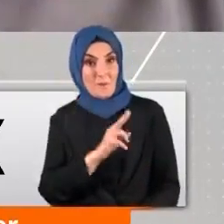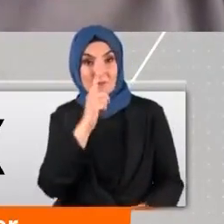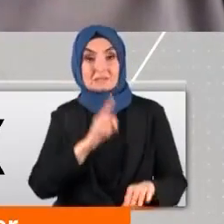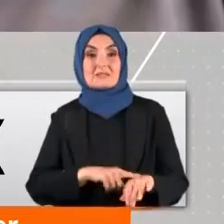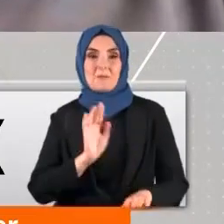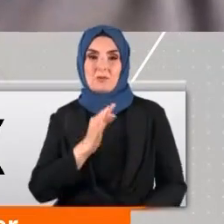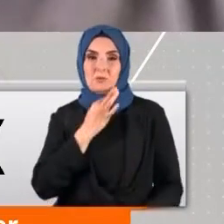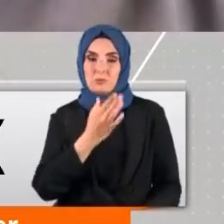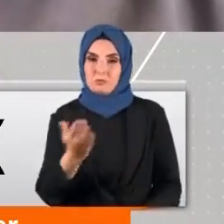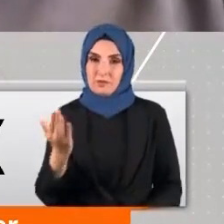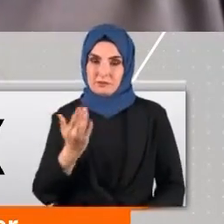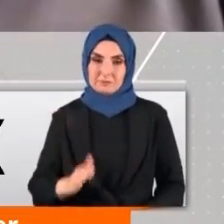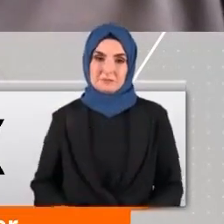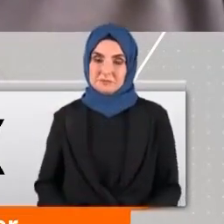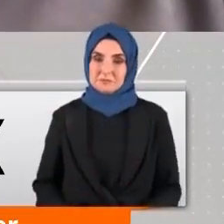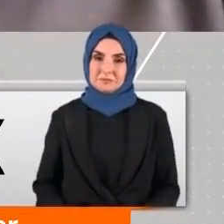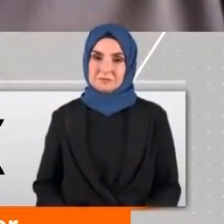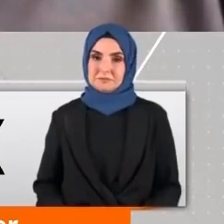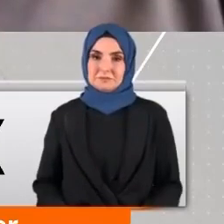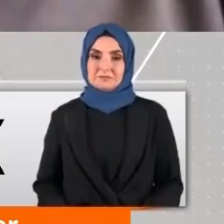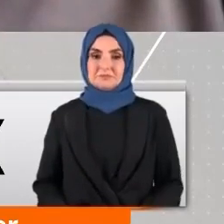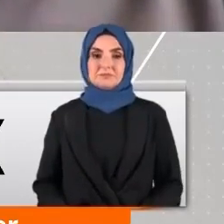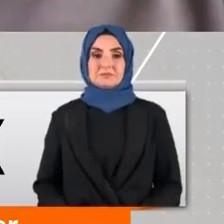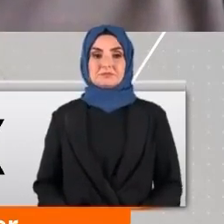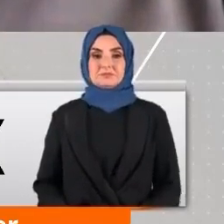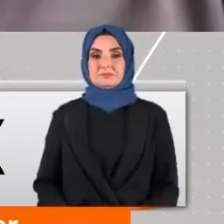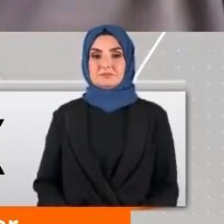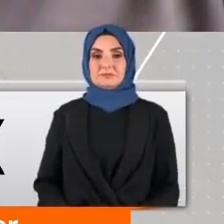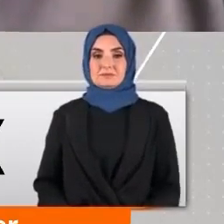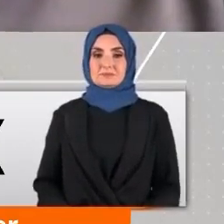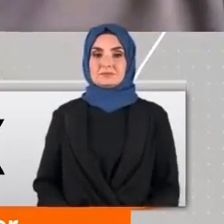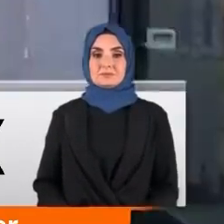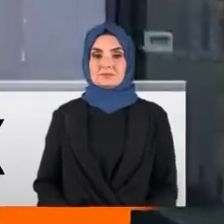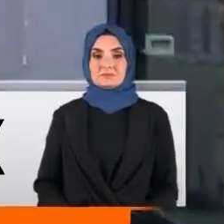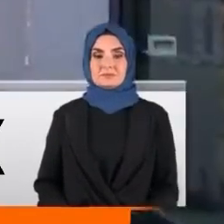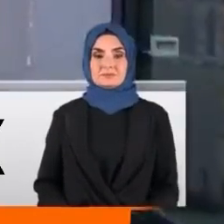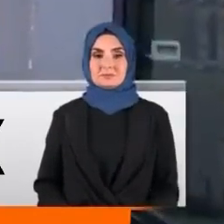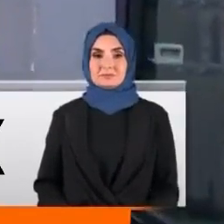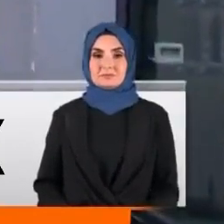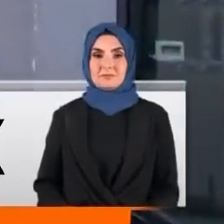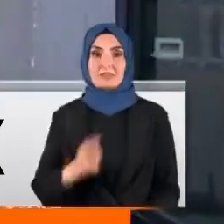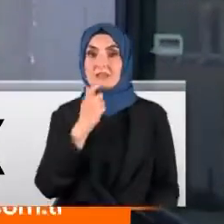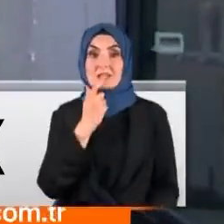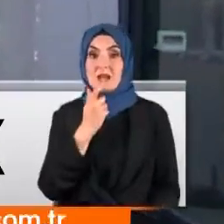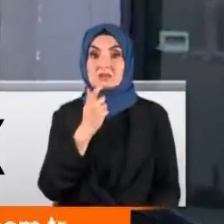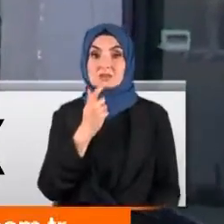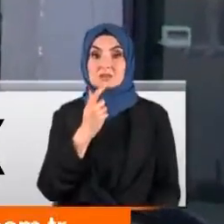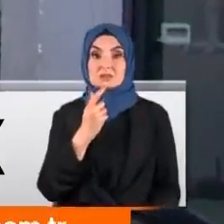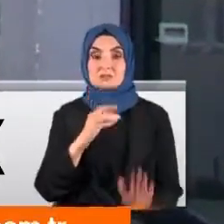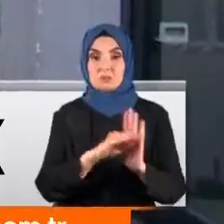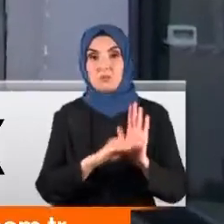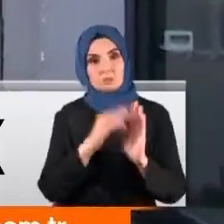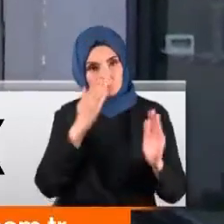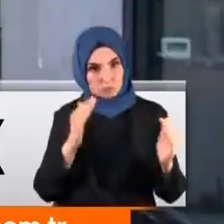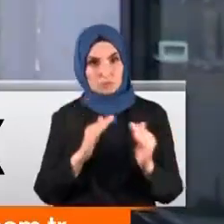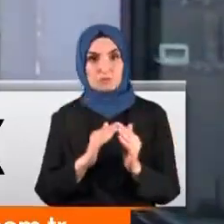vermesin. Hepinizden rica ediyorum, Allah rızası için elimizden tutun. Kızımın zamanı kalmadı. Yaş kriterini doldurmuş.